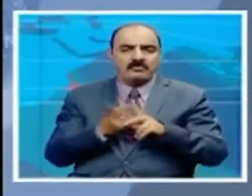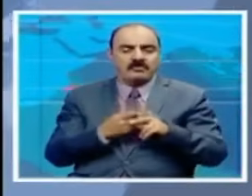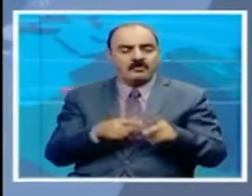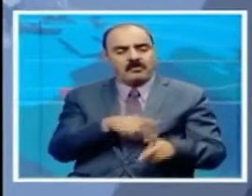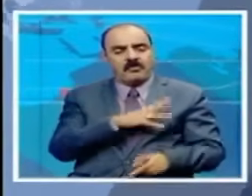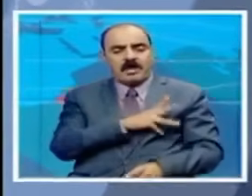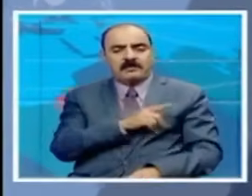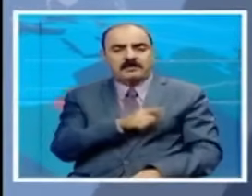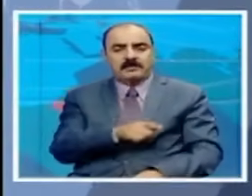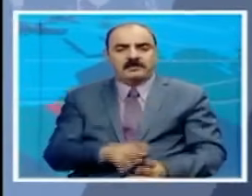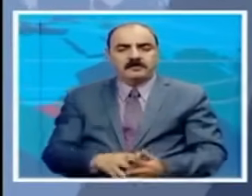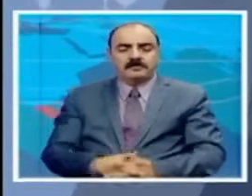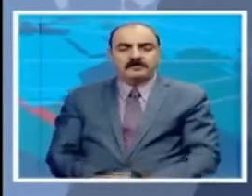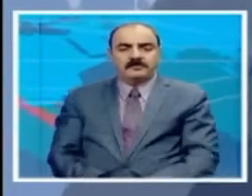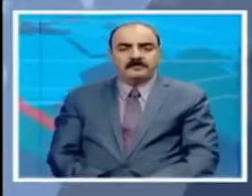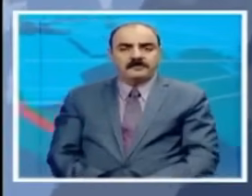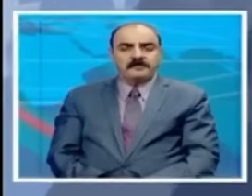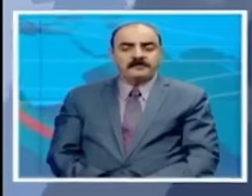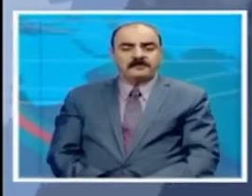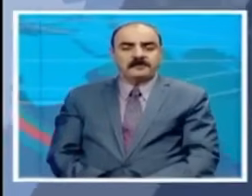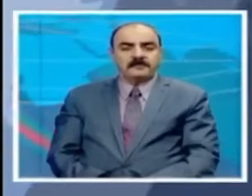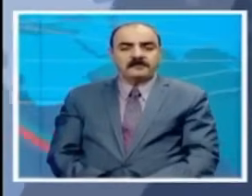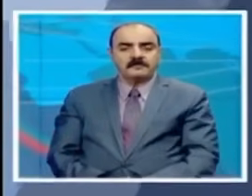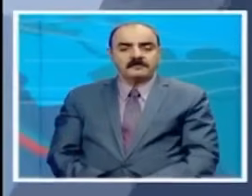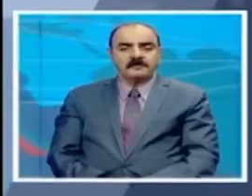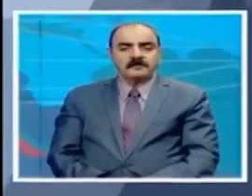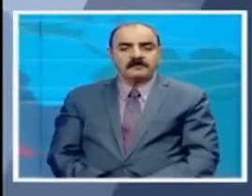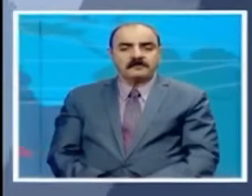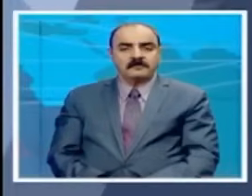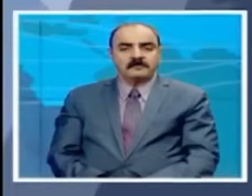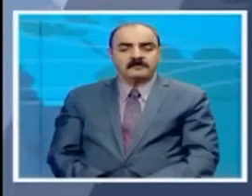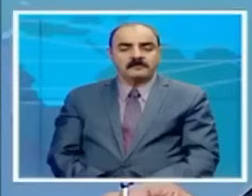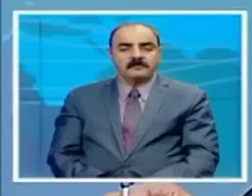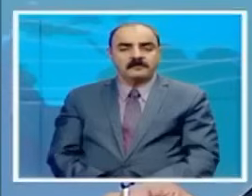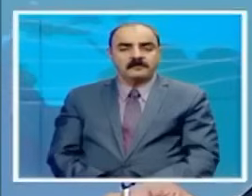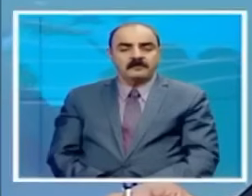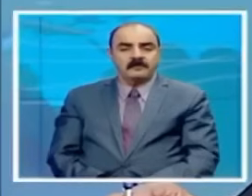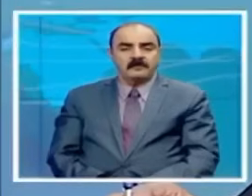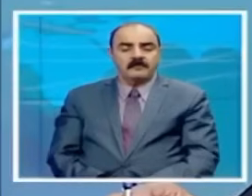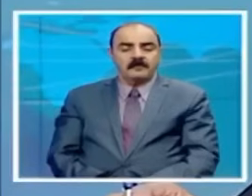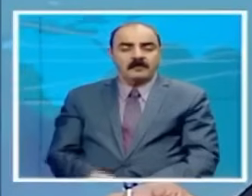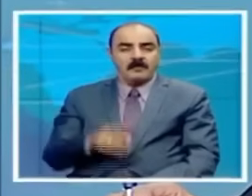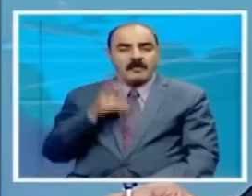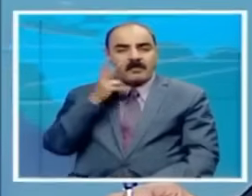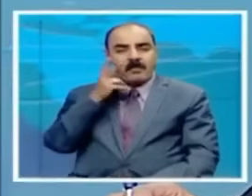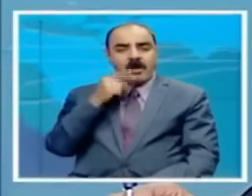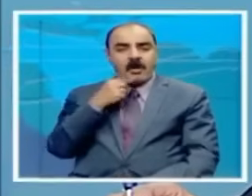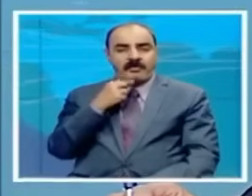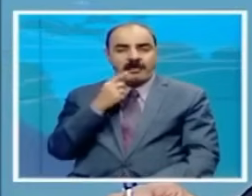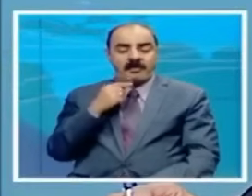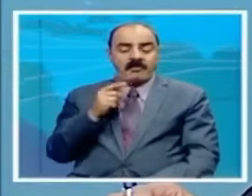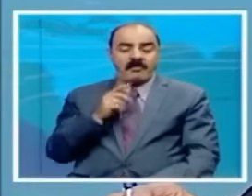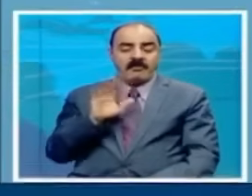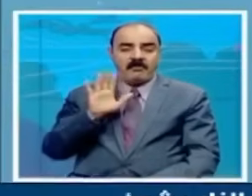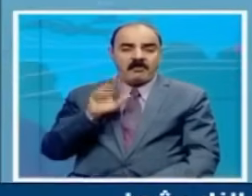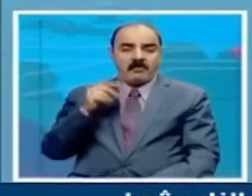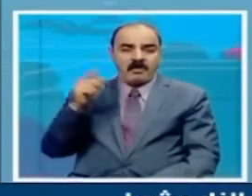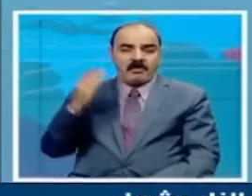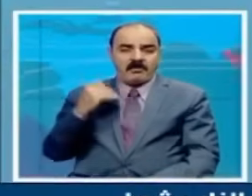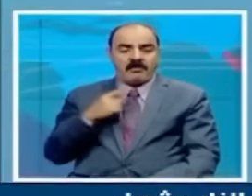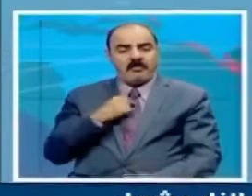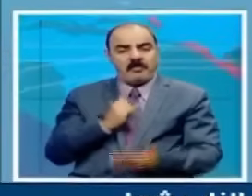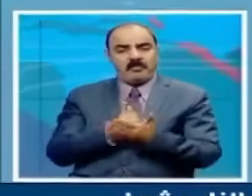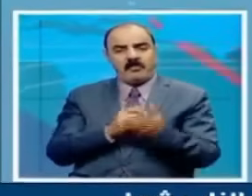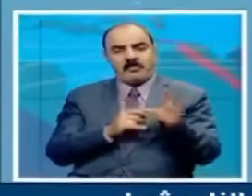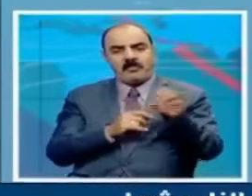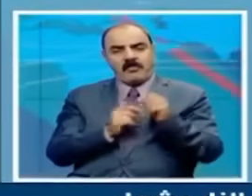لاحتياجات سكان غزة. قالت وكالة رويترز الأنباء نقلا عن مسؤول